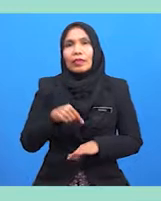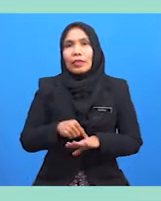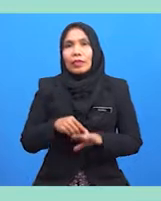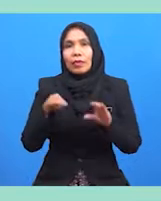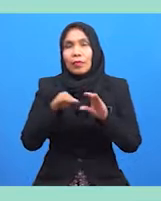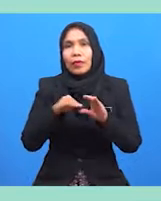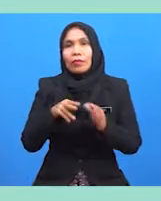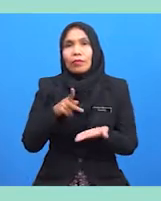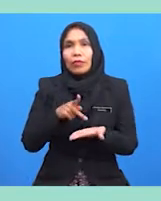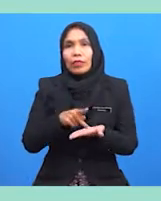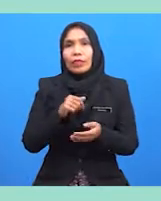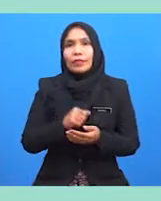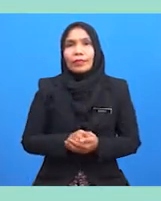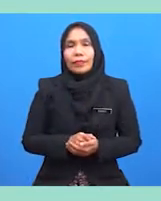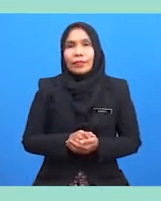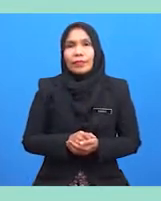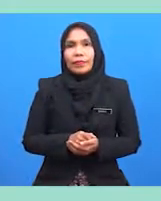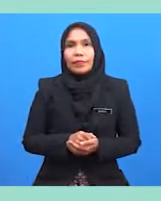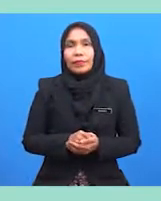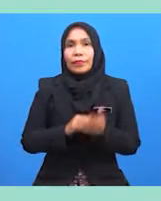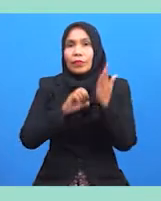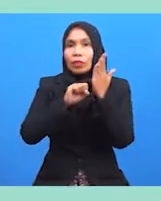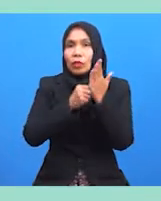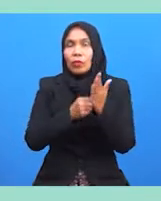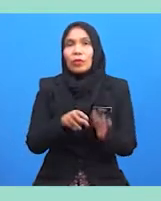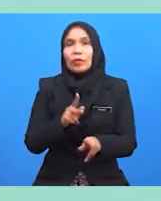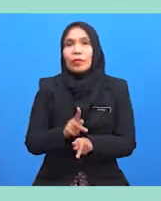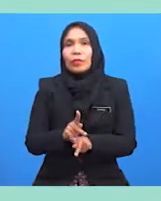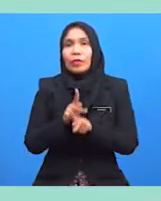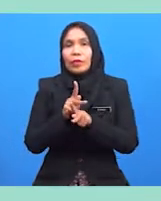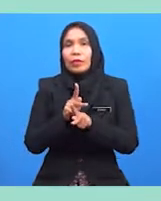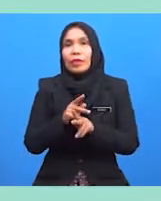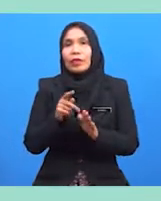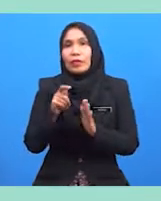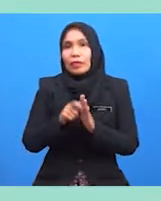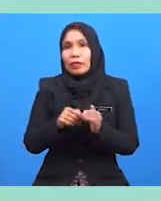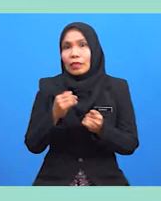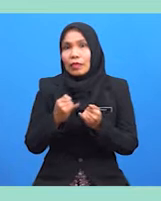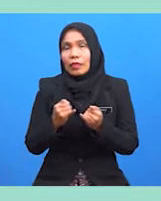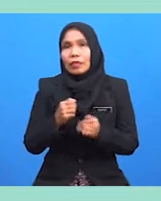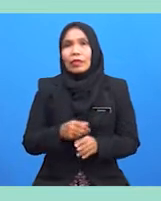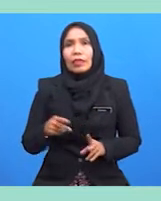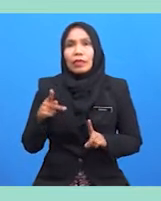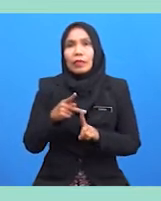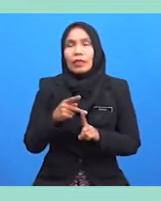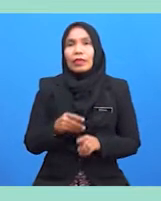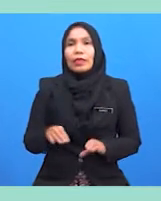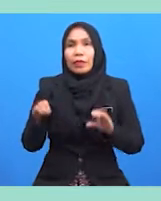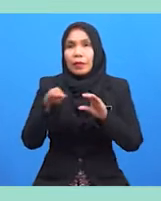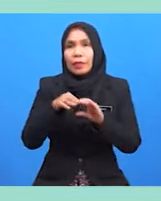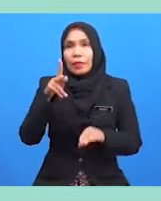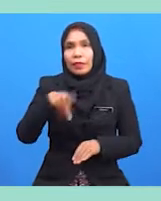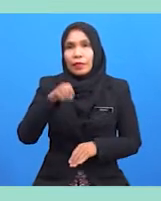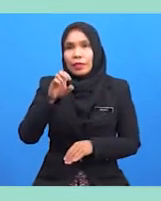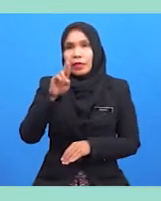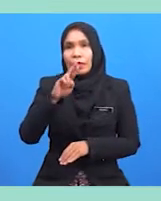Bank pusat juga merupakan sumber pinjaman terakhir kepada bank perdagangan. Bank perdagangan yang